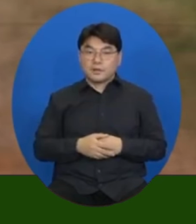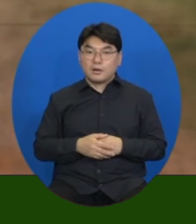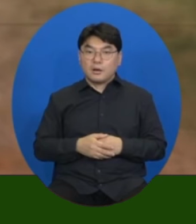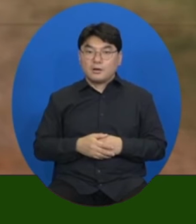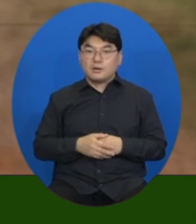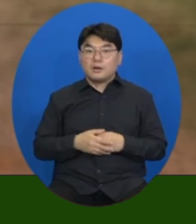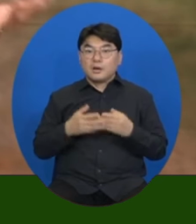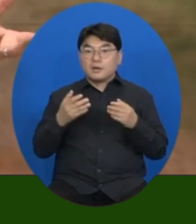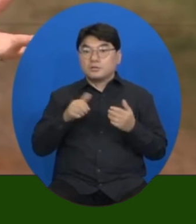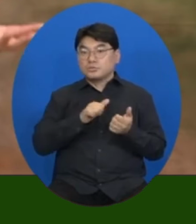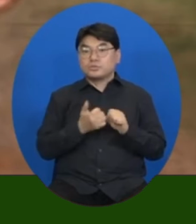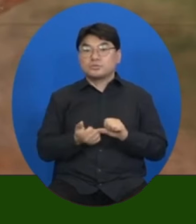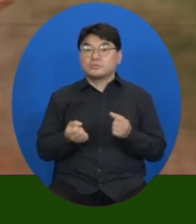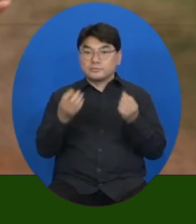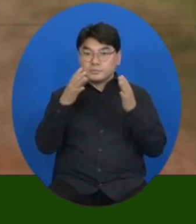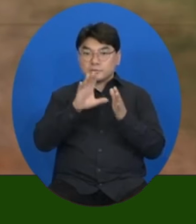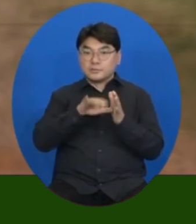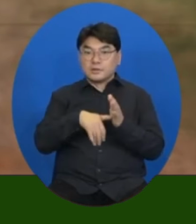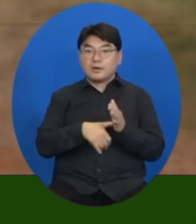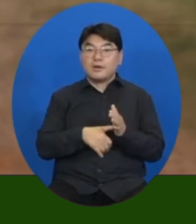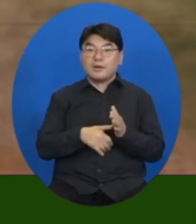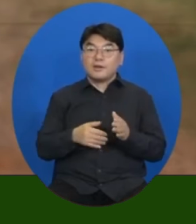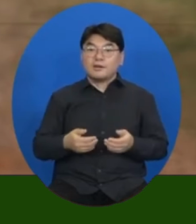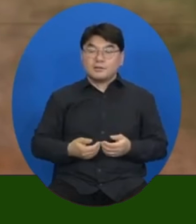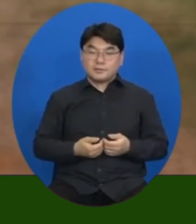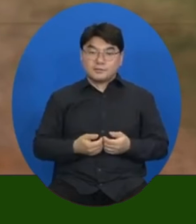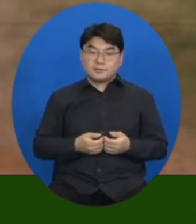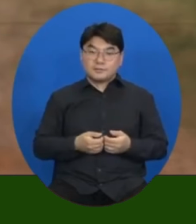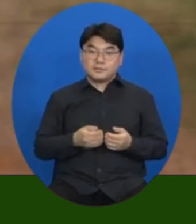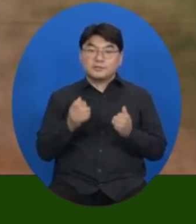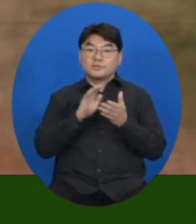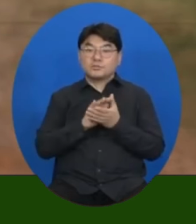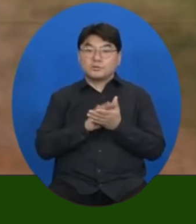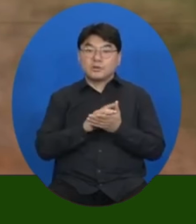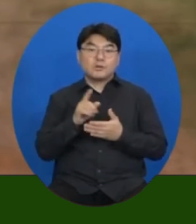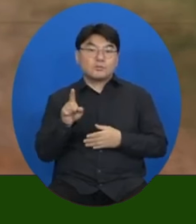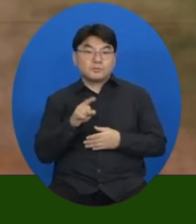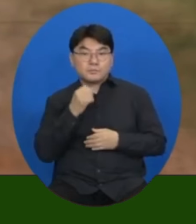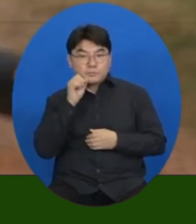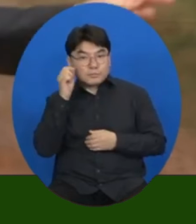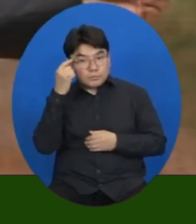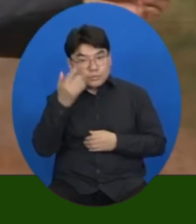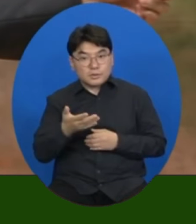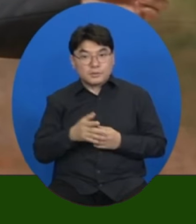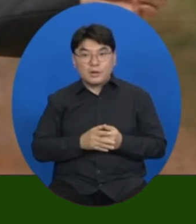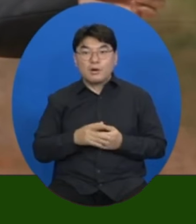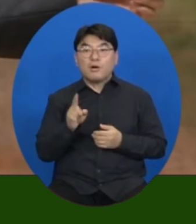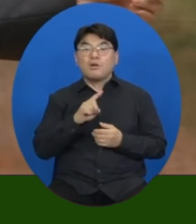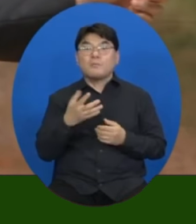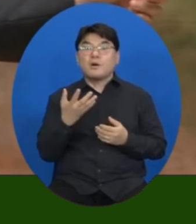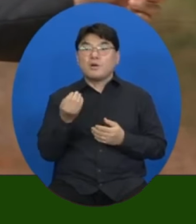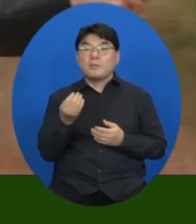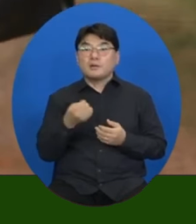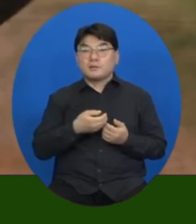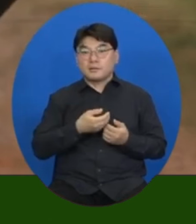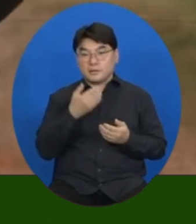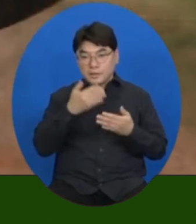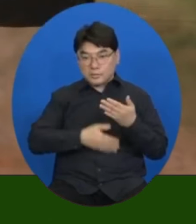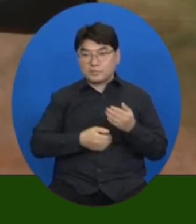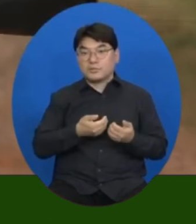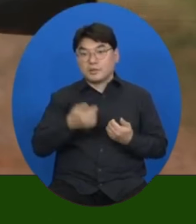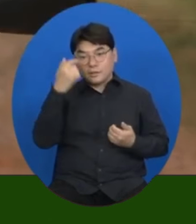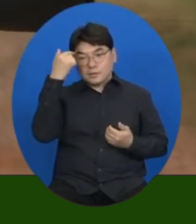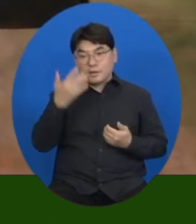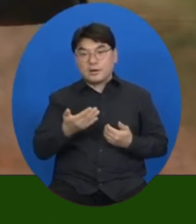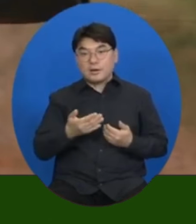떠났나 질문했습니다 뭐 그런 걸 물어봐요 근데 그 친구가 뭐라고 했는지 아세요